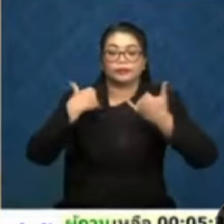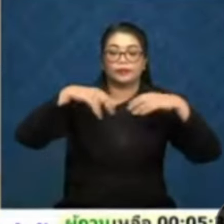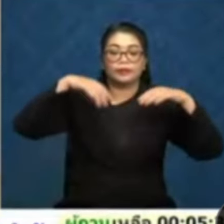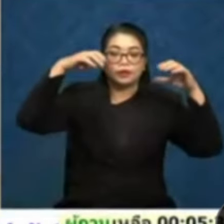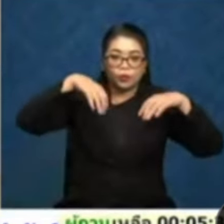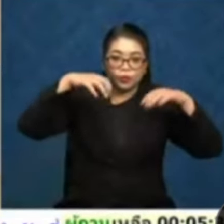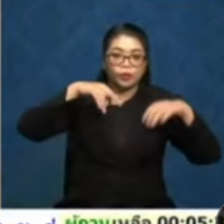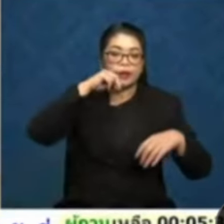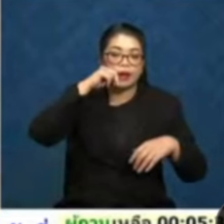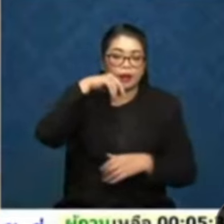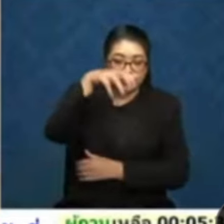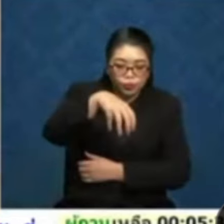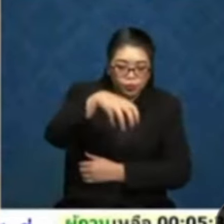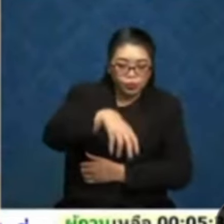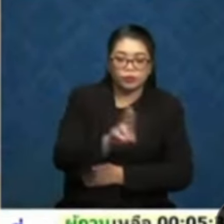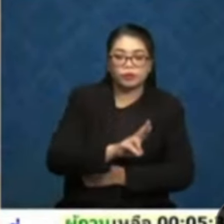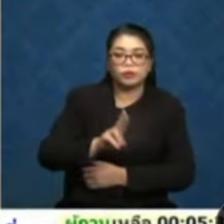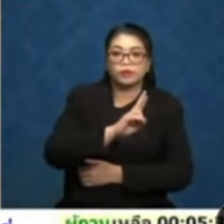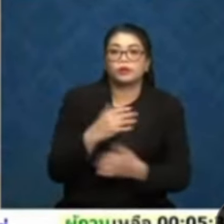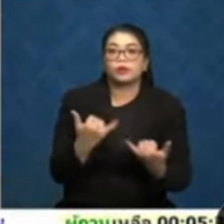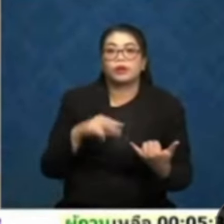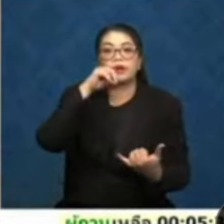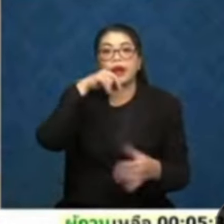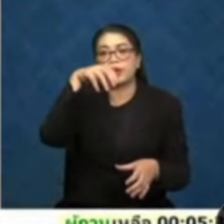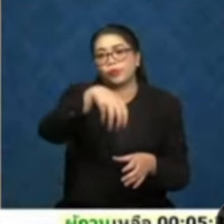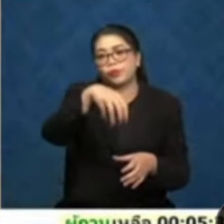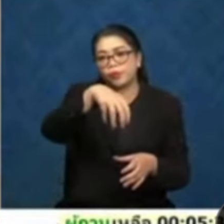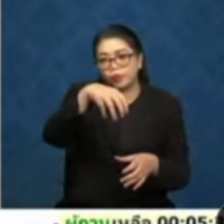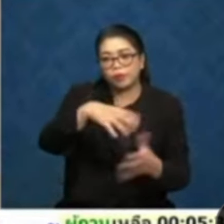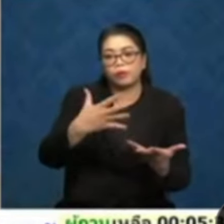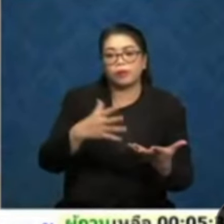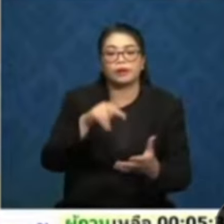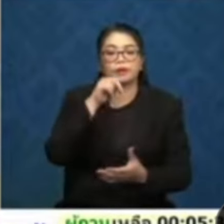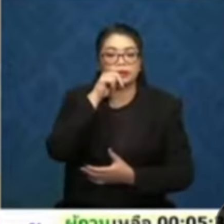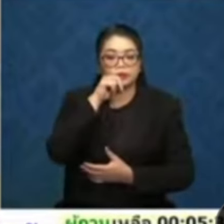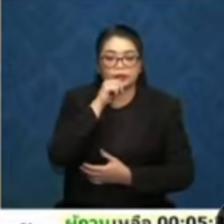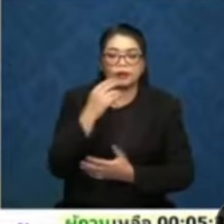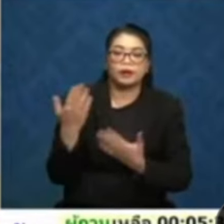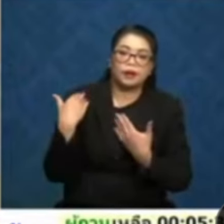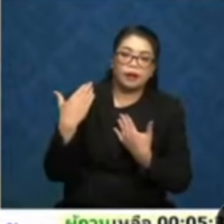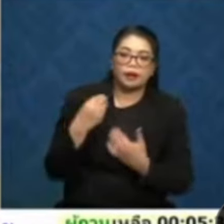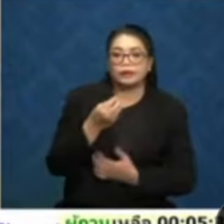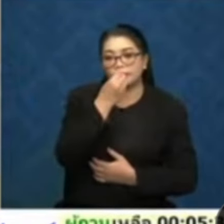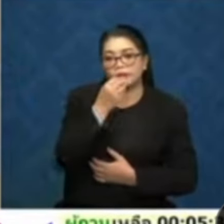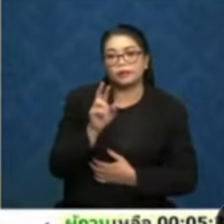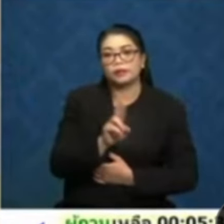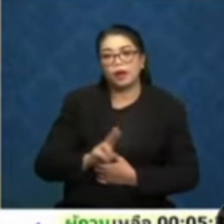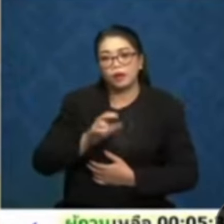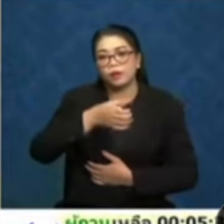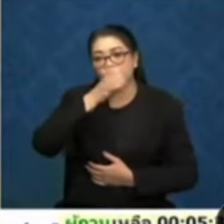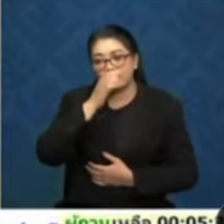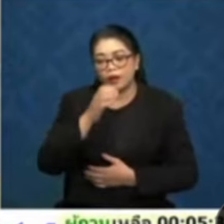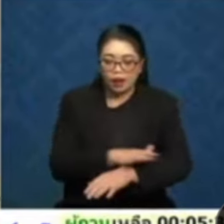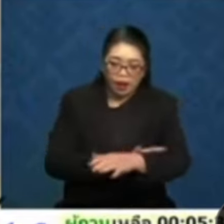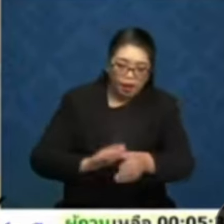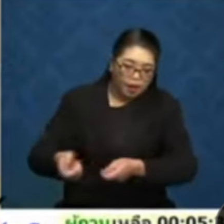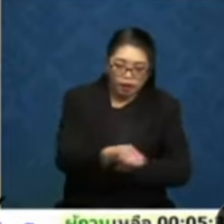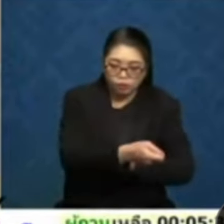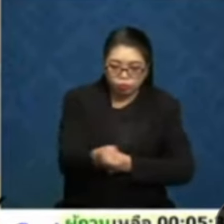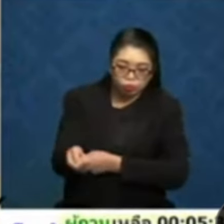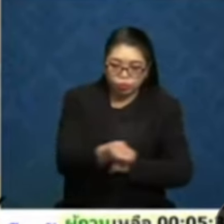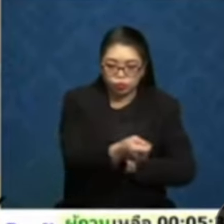จำเป็นอย่างยิ่งที่จะต้องใช้ในขณะนี้ค่ะทั้งในส่วนของบริโภคทั้งในส่วนที่จะต้องใช้ในการชำระล้างนะคะ